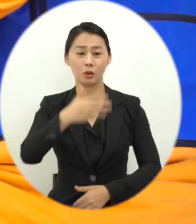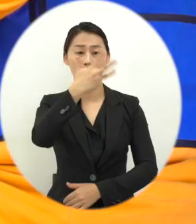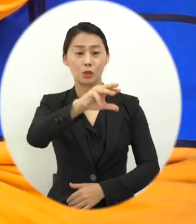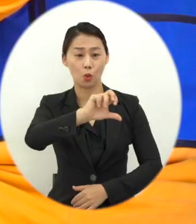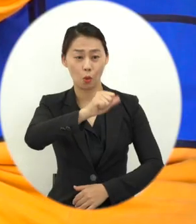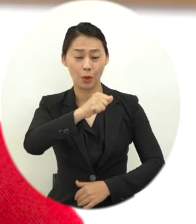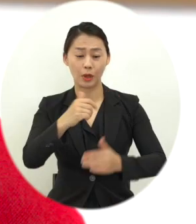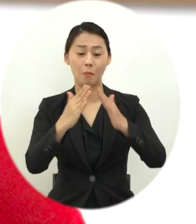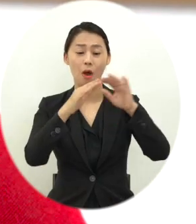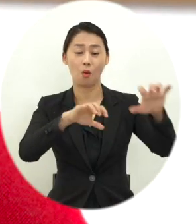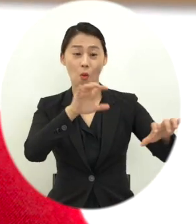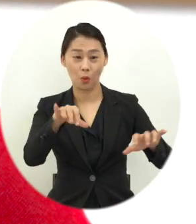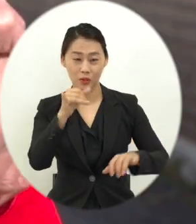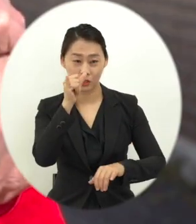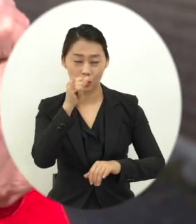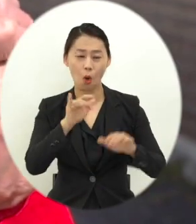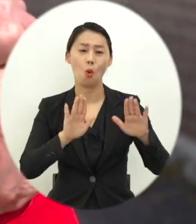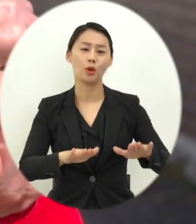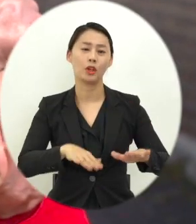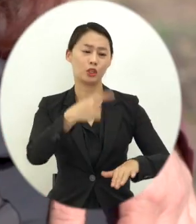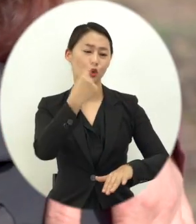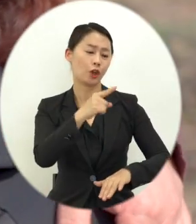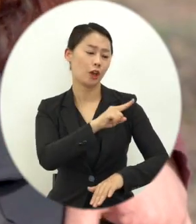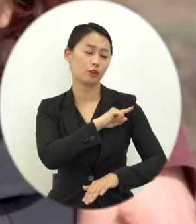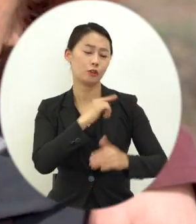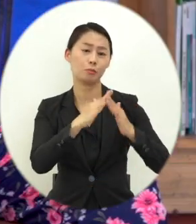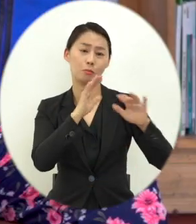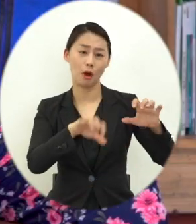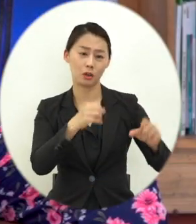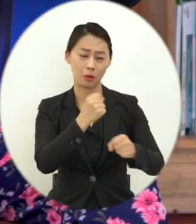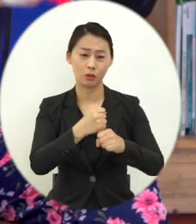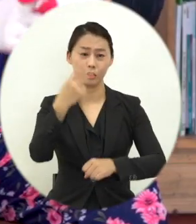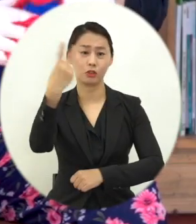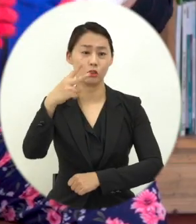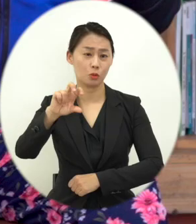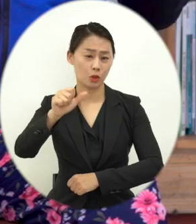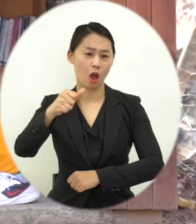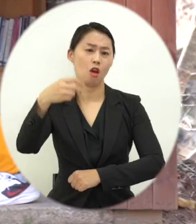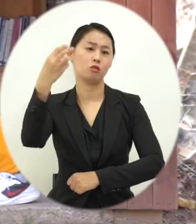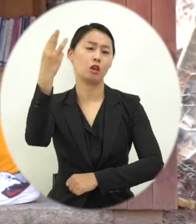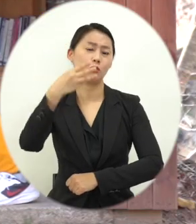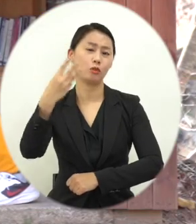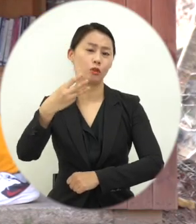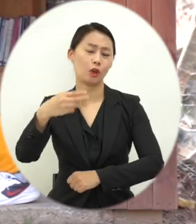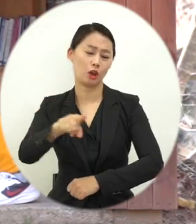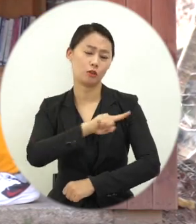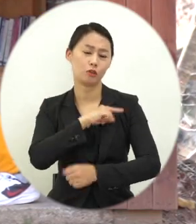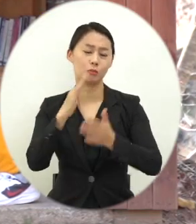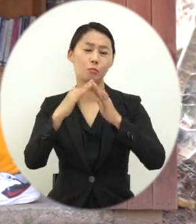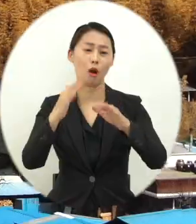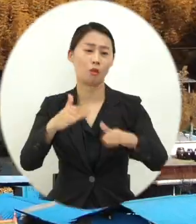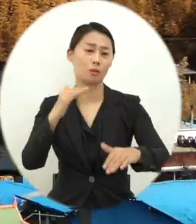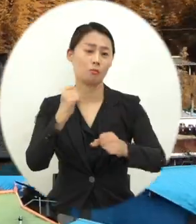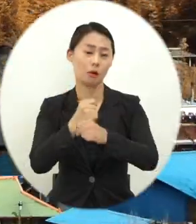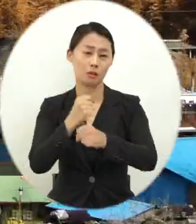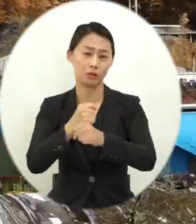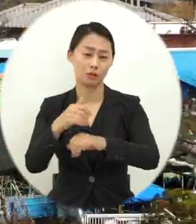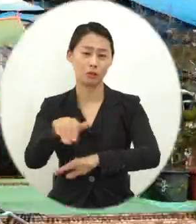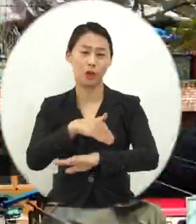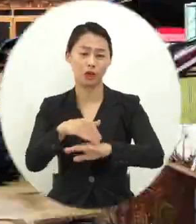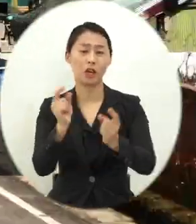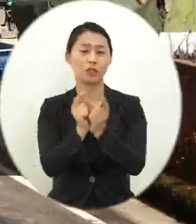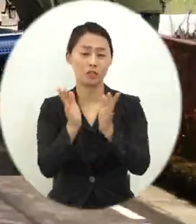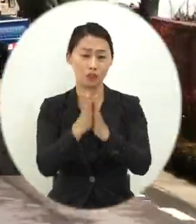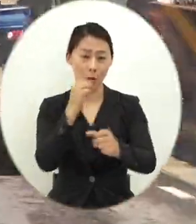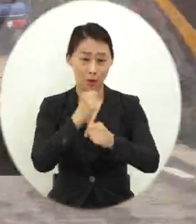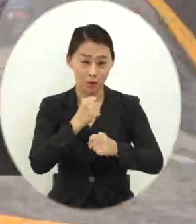전라남도에는 8,500개 마을이 있는데요. 올해는 1,000개 으뜸마을을 만들고 2025년까지 3,000개 으뜸마을을 만들잖아요. 내 손으로 내